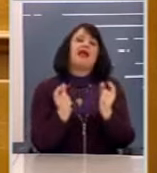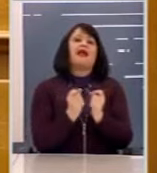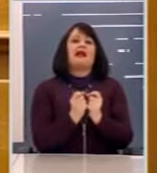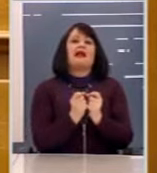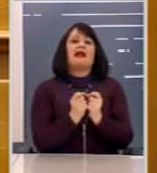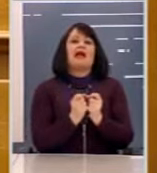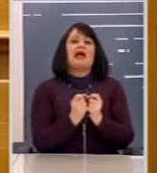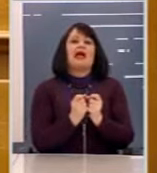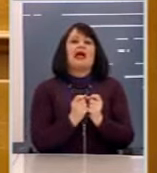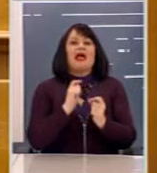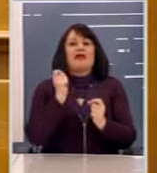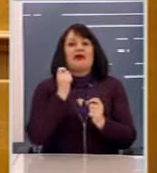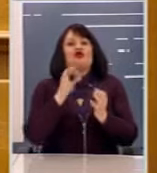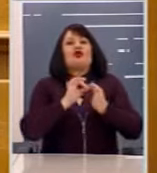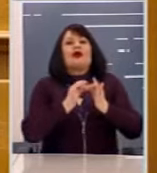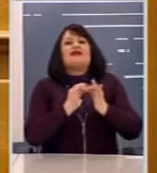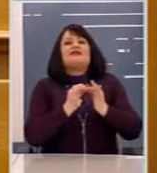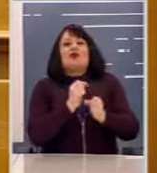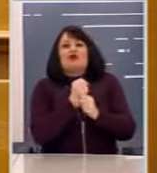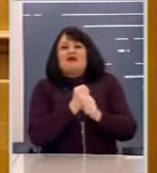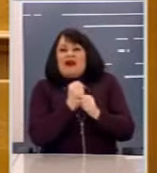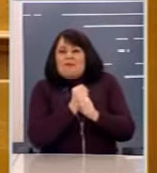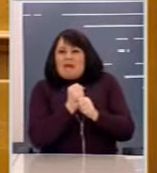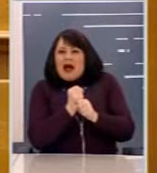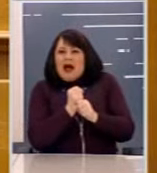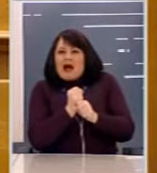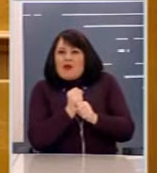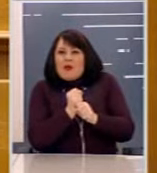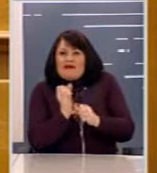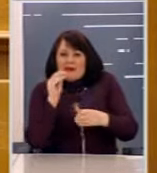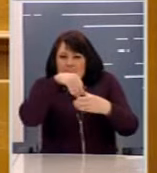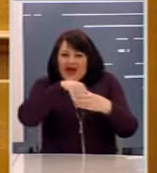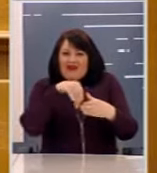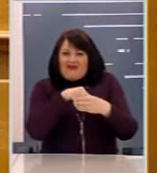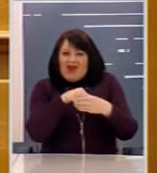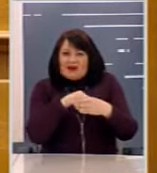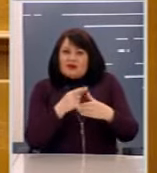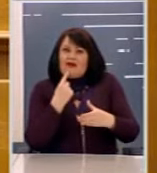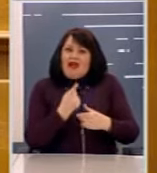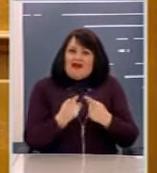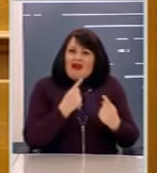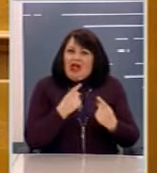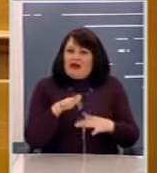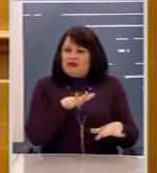και την Επιτροπή Τιμών και παρεμβαίνουν και μαγειρεύουν.